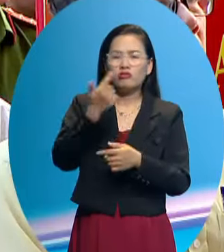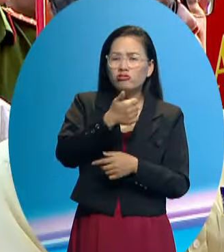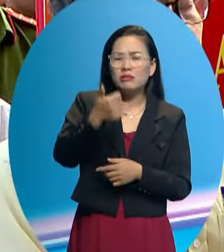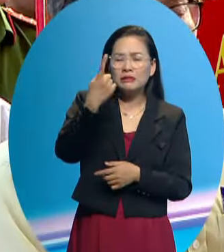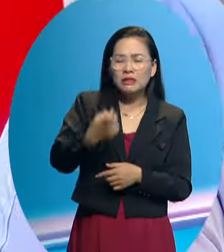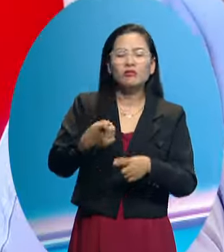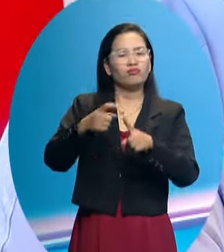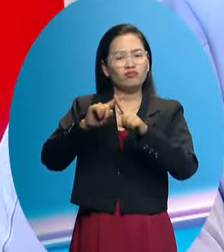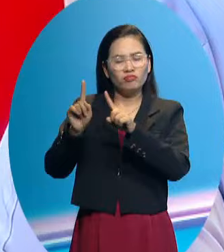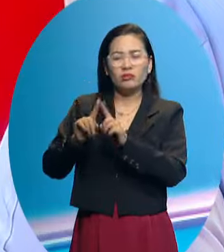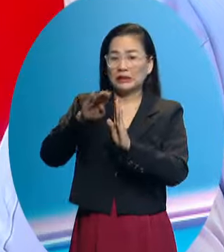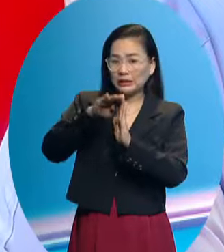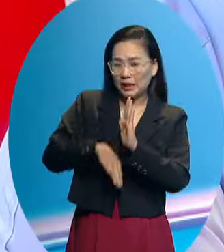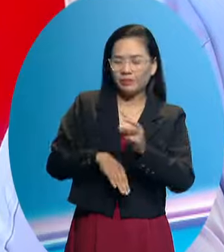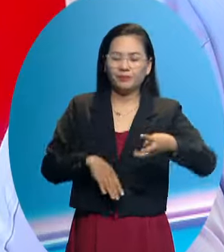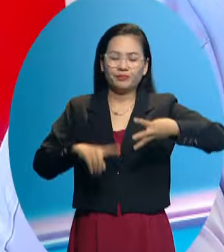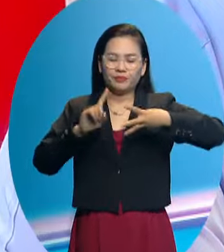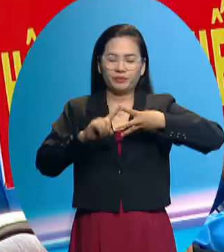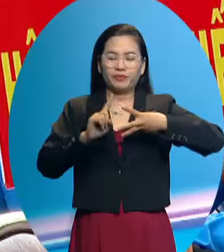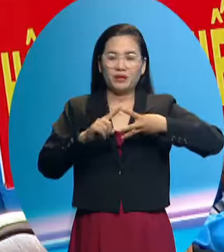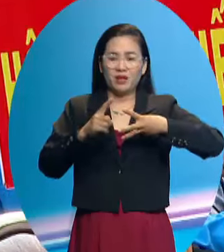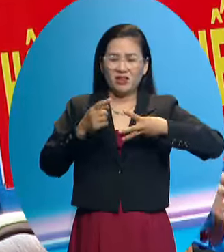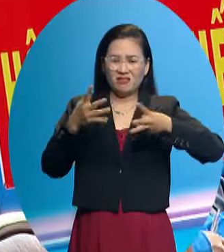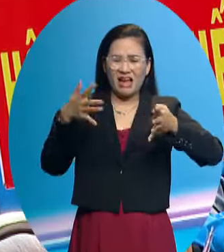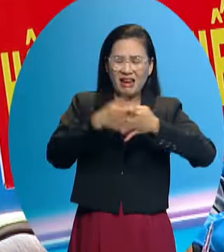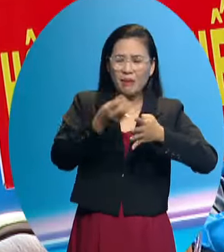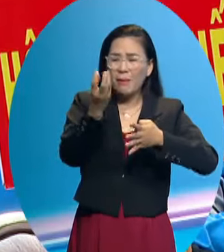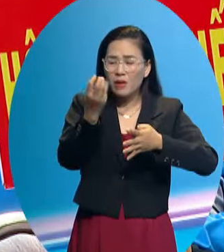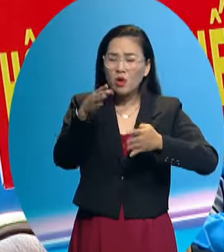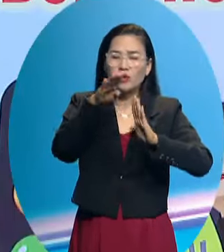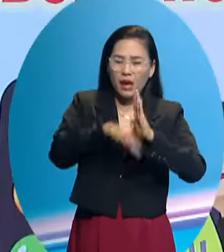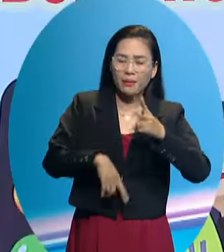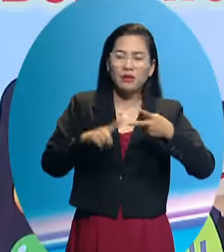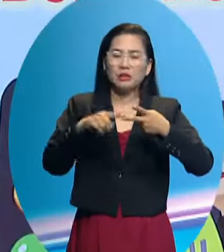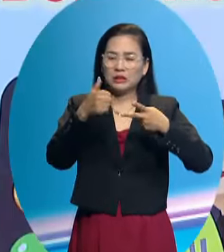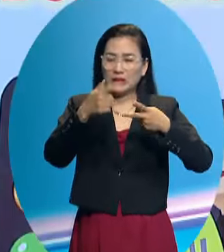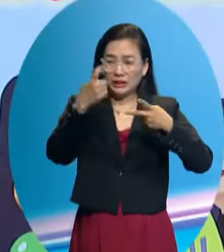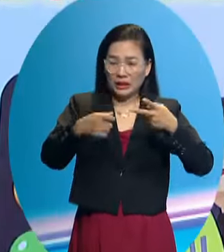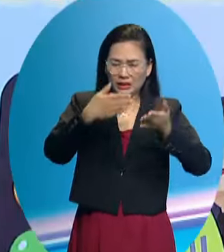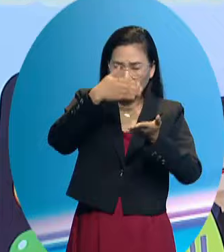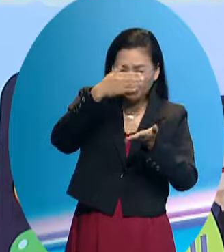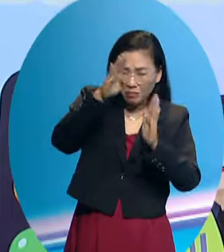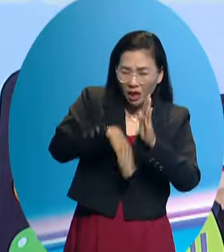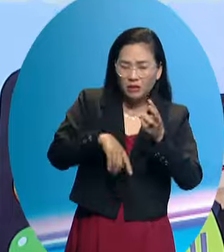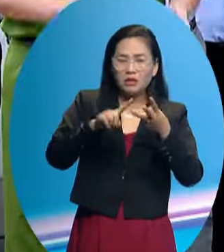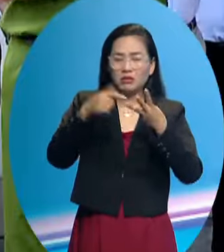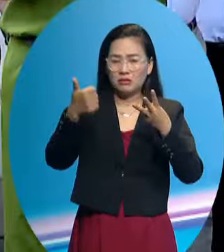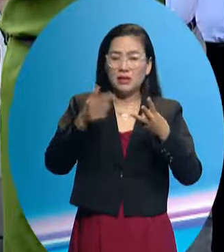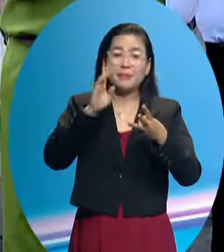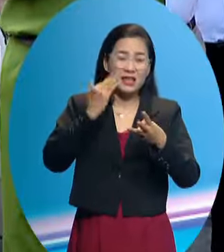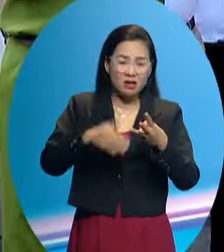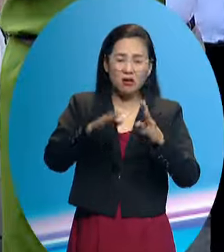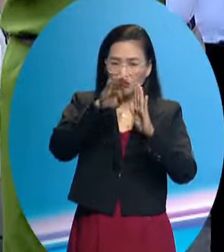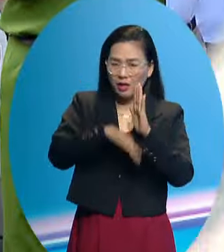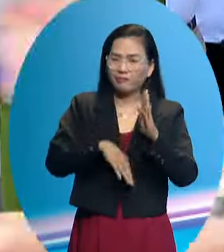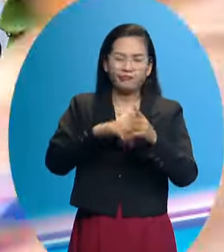2023 trên cả ba tiêu chí là số vụ tai nạn số người chết số người bị thương thực hiện các giải pháp giảm các điểm ùng tắc giao